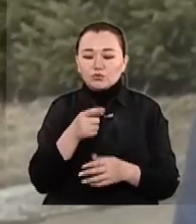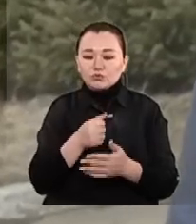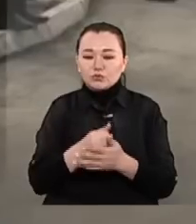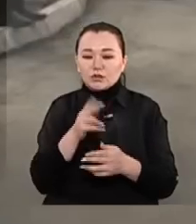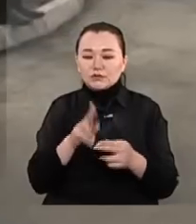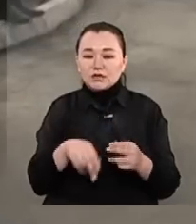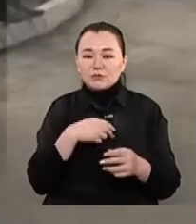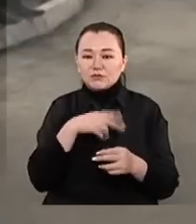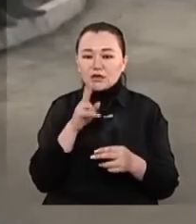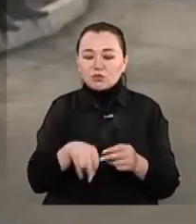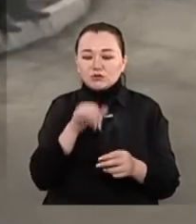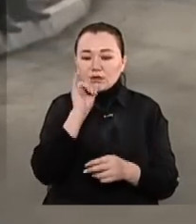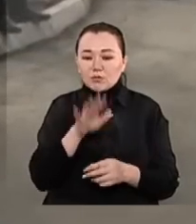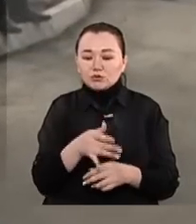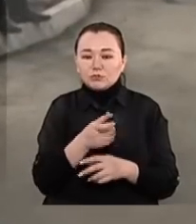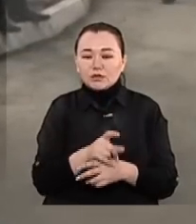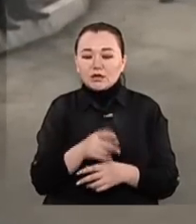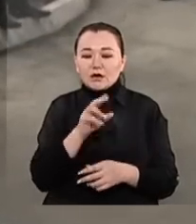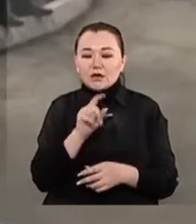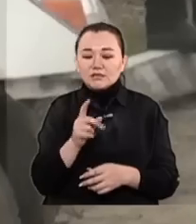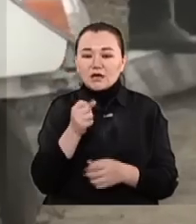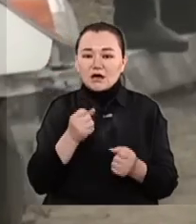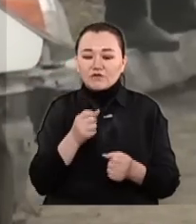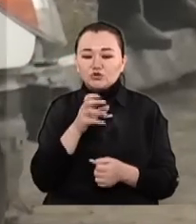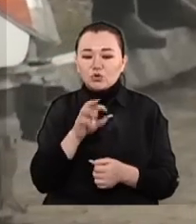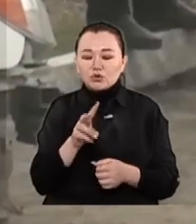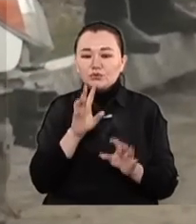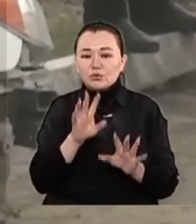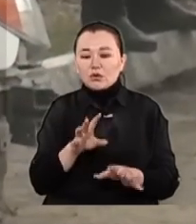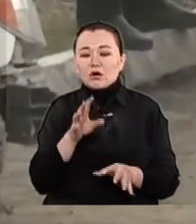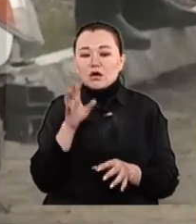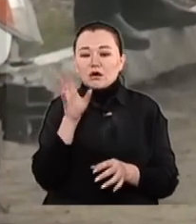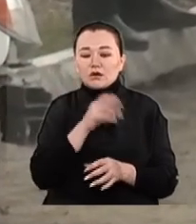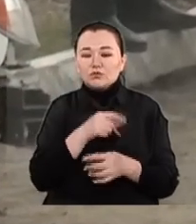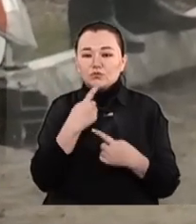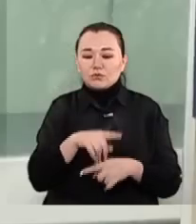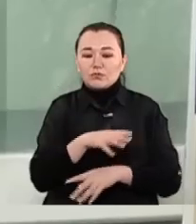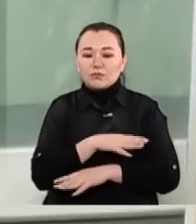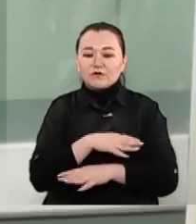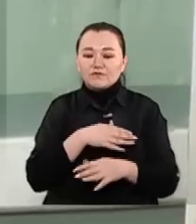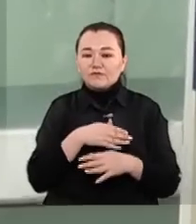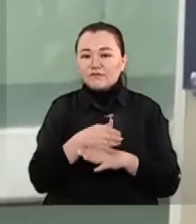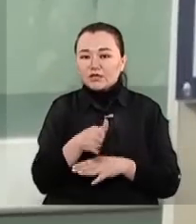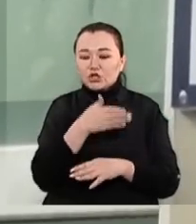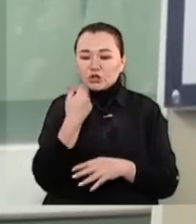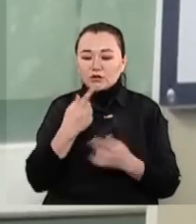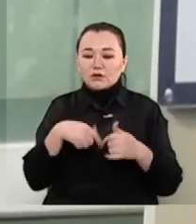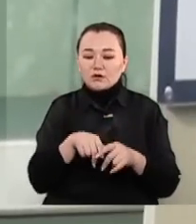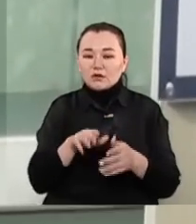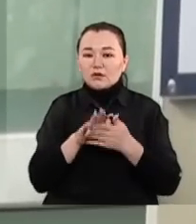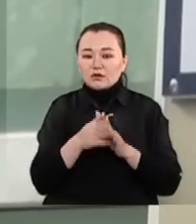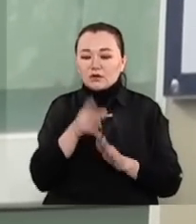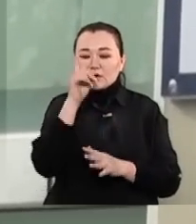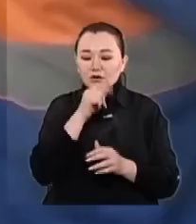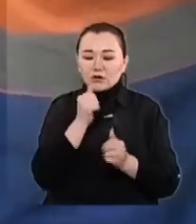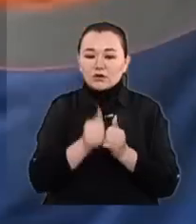бітіре алмаймыз. Ал Қазавтожол компаниясы даулы іске тек дәнекері болудан басқа дәрмен жоқ дейді. Өйткені мердігерге келісімшартпен айма-ай